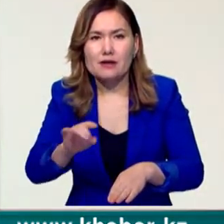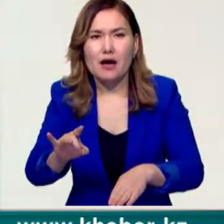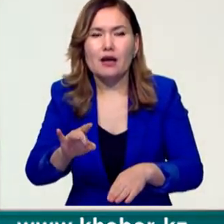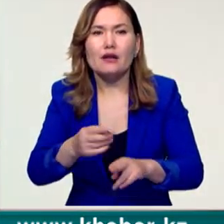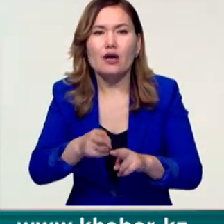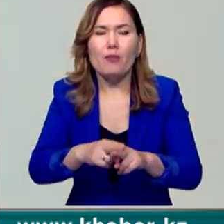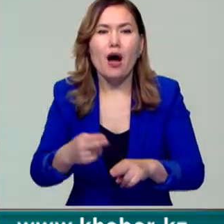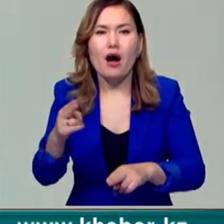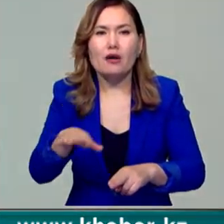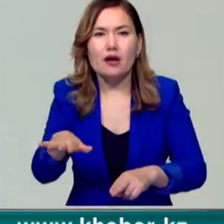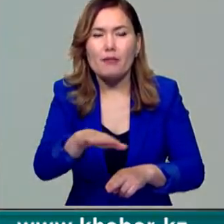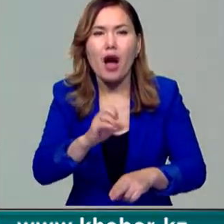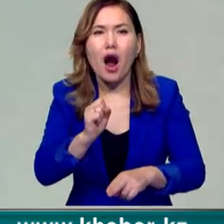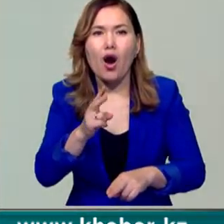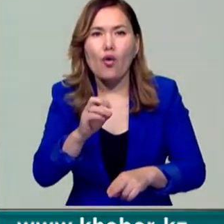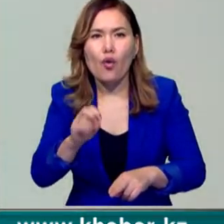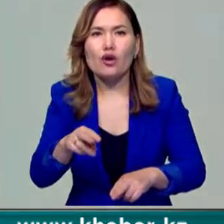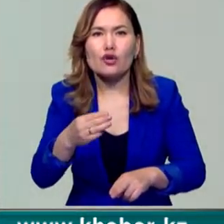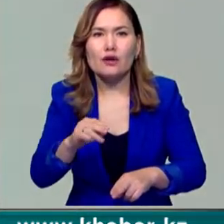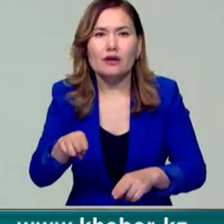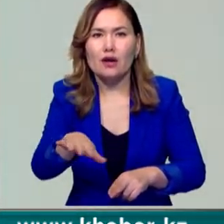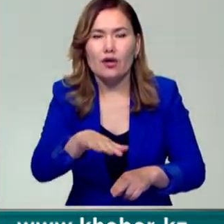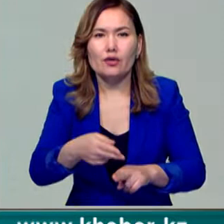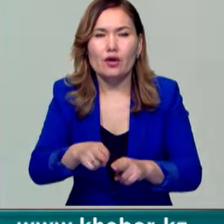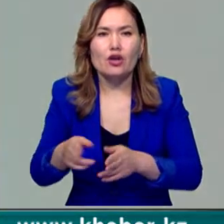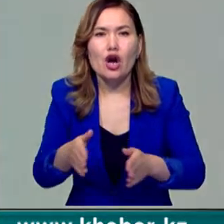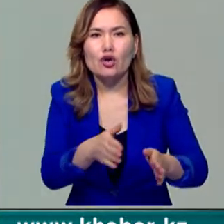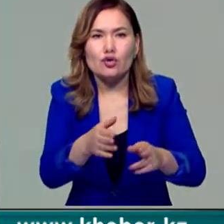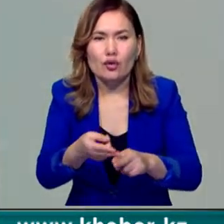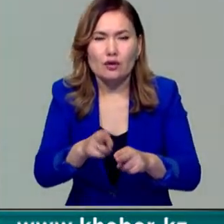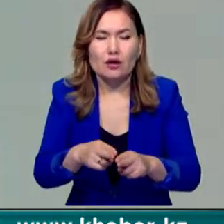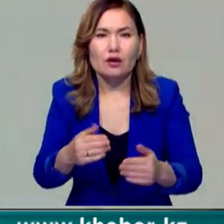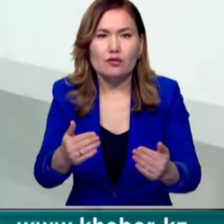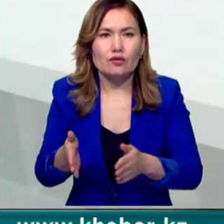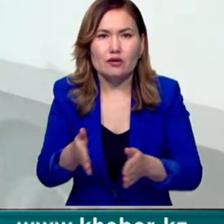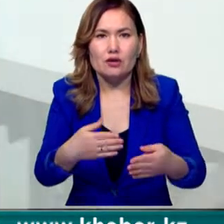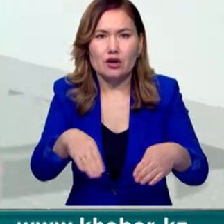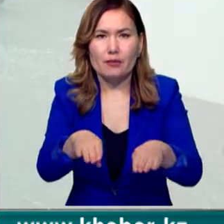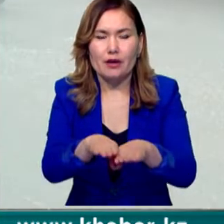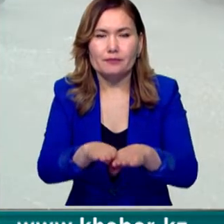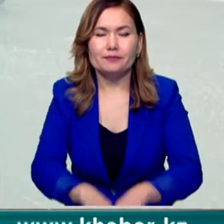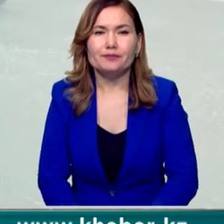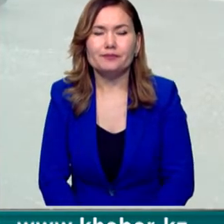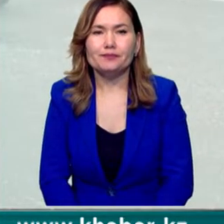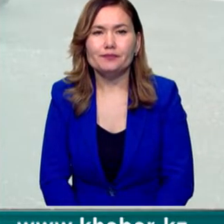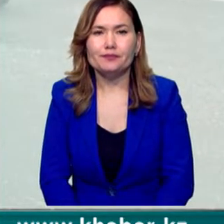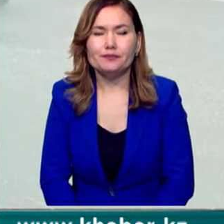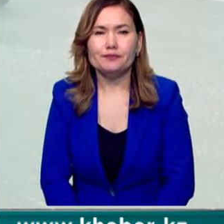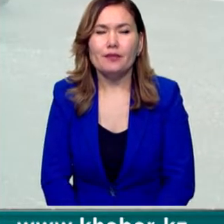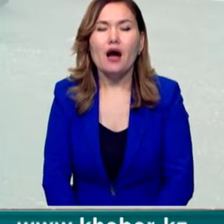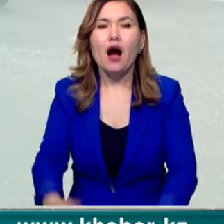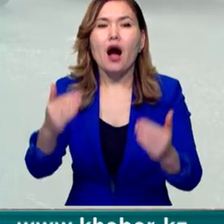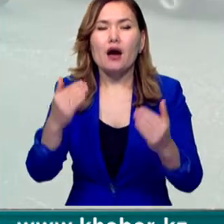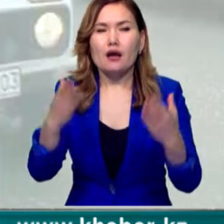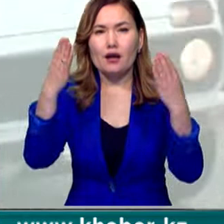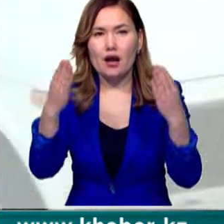Атбасары, Целиноград, Ақкөл және Шортан аудандарында жол қатынасы қиындаған. Настоящее время на территории области. Қазіргі